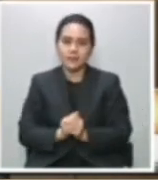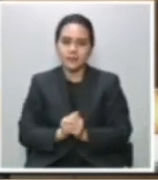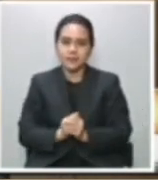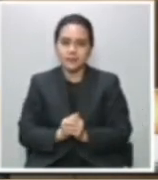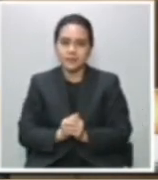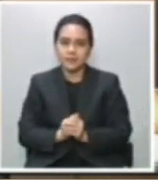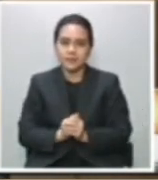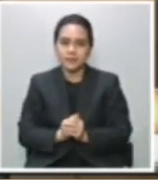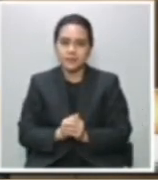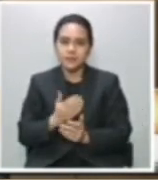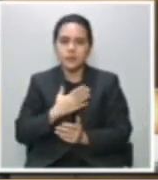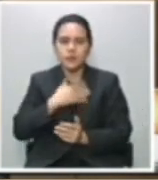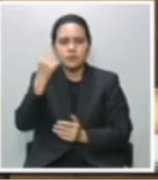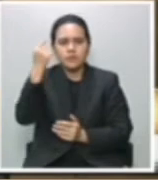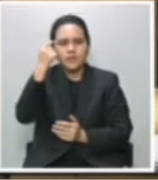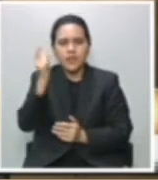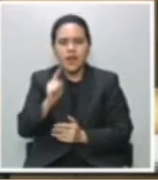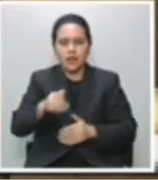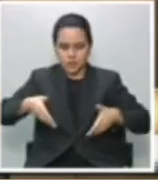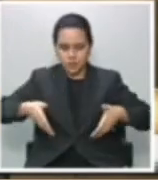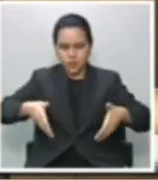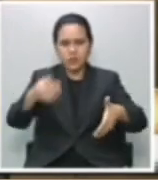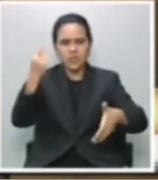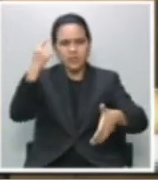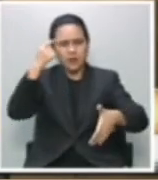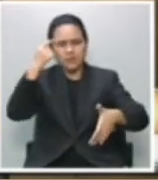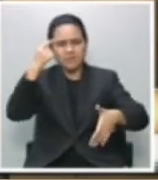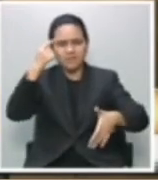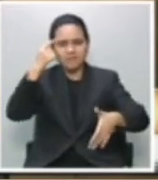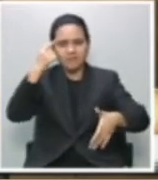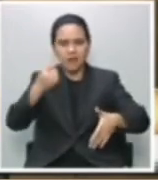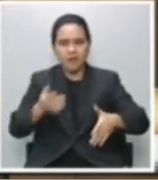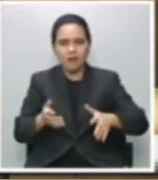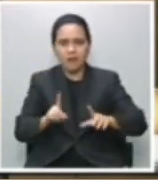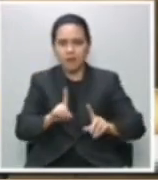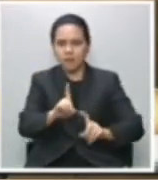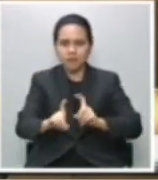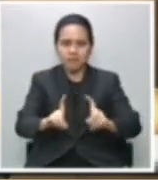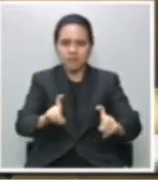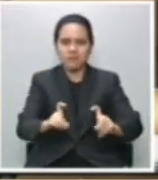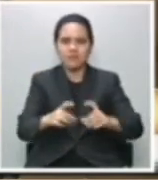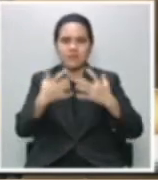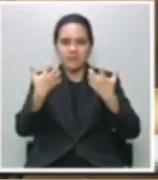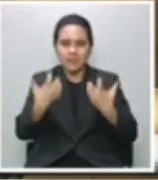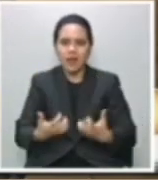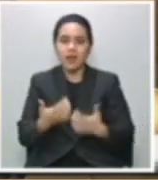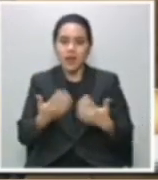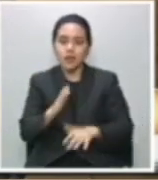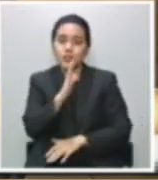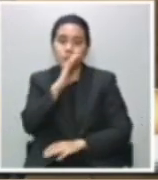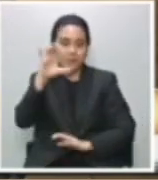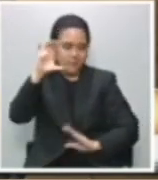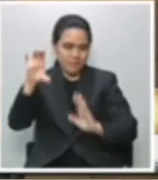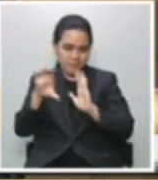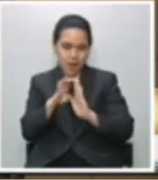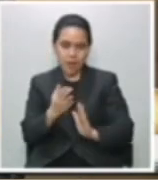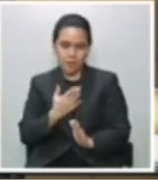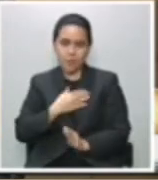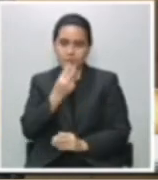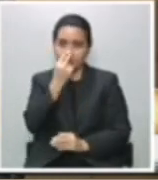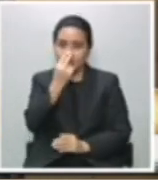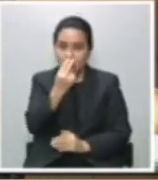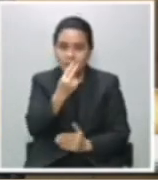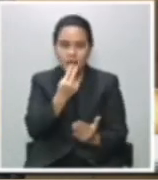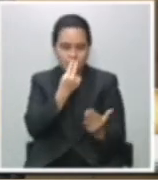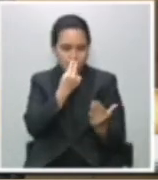ผมคงอนุมานเอาเองว่าถนนเนี่ยคงจะไม่ดีมากๆแน่ๆผมคาดว่าเดี๋ยวผมเห็นแล้วผมก็รับไปว่าภ